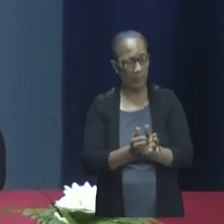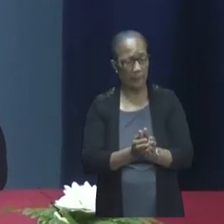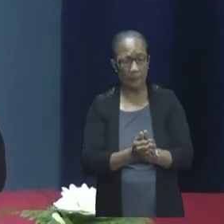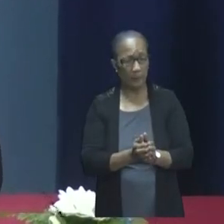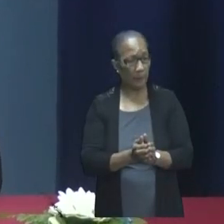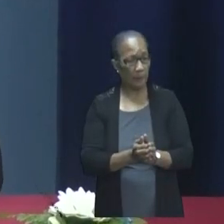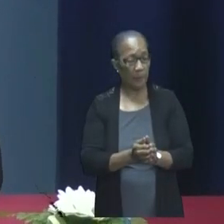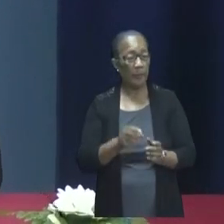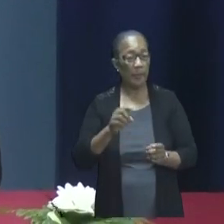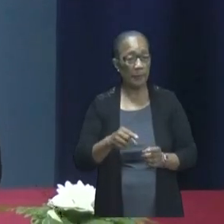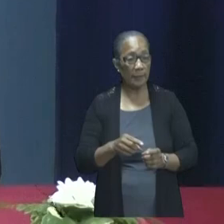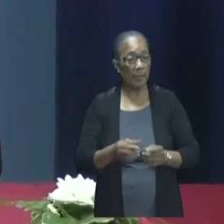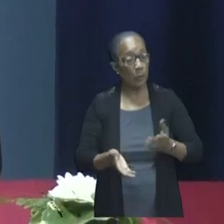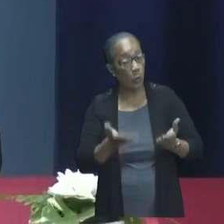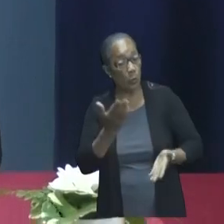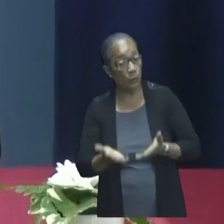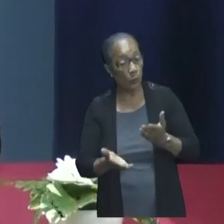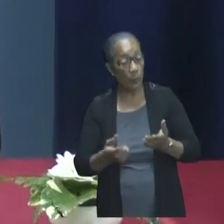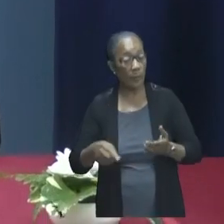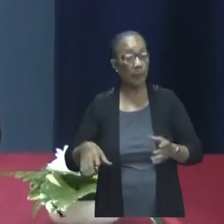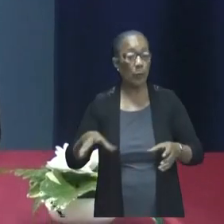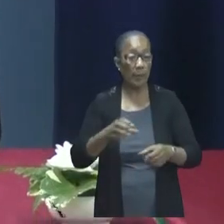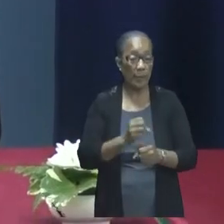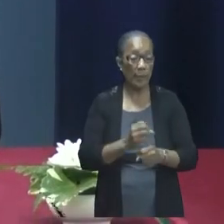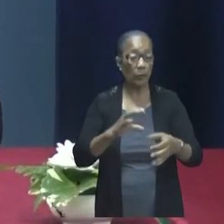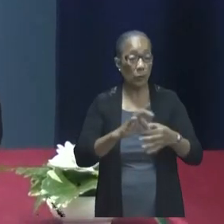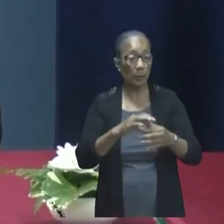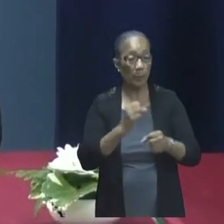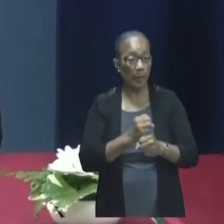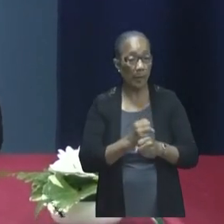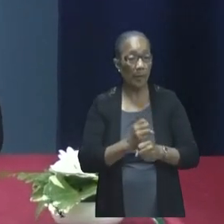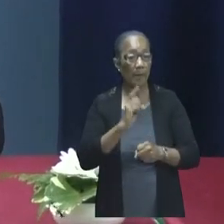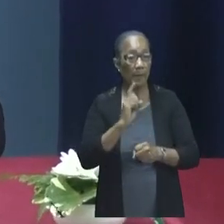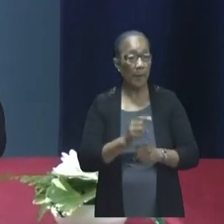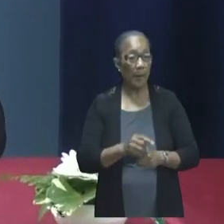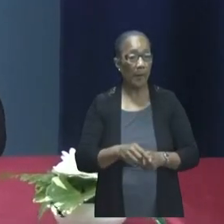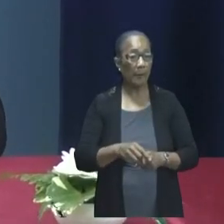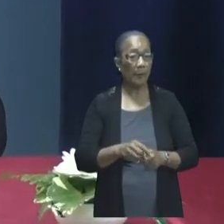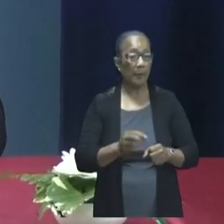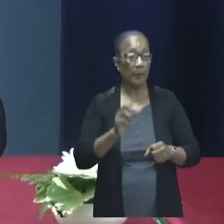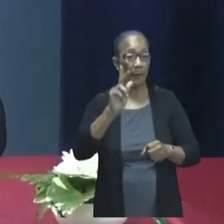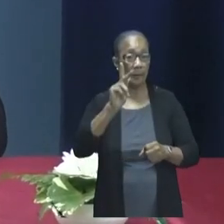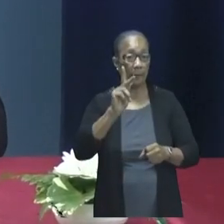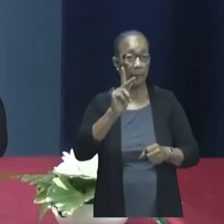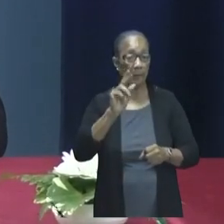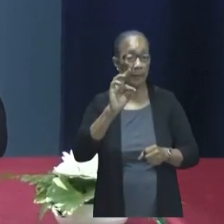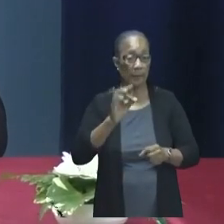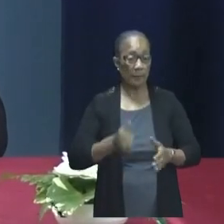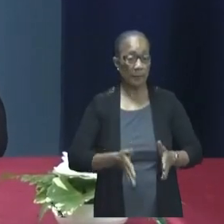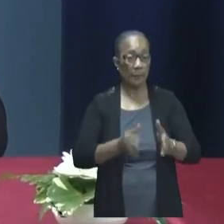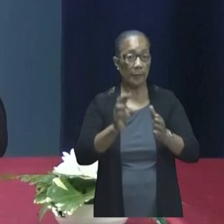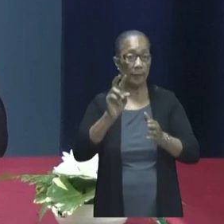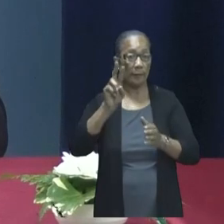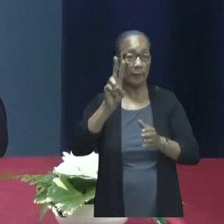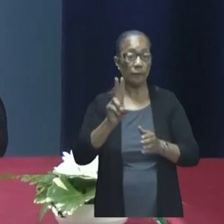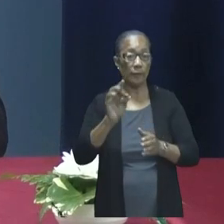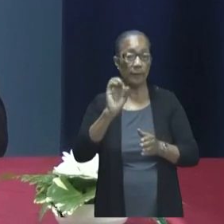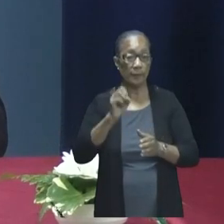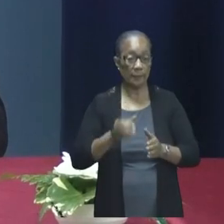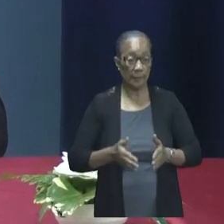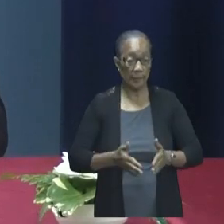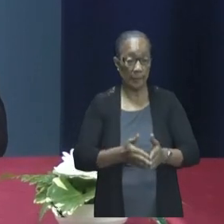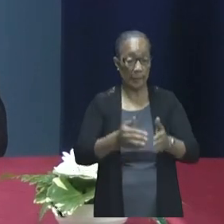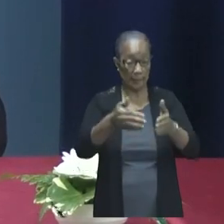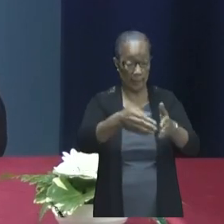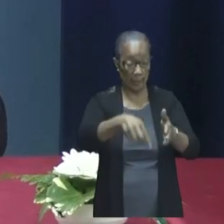dat zijn de overwegingen je weet op het contract gesloten maar van het sea gasten laat is een verschrikkelijke toen kwamen ze minister heb ik als eerste die kolkenzuiger